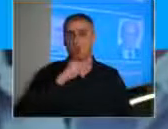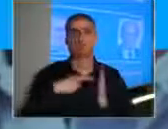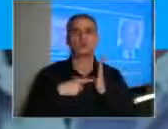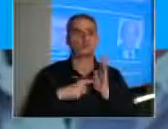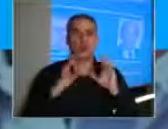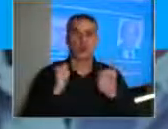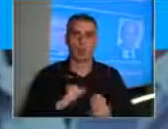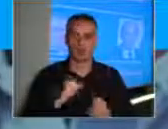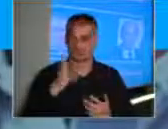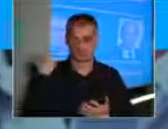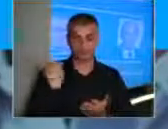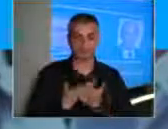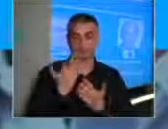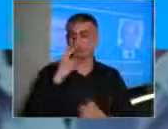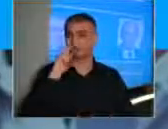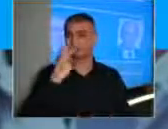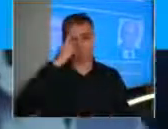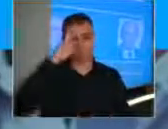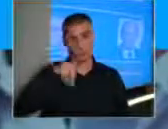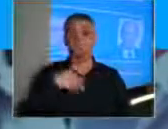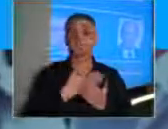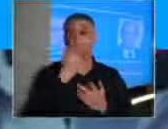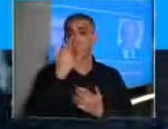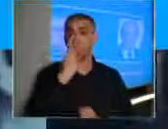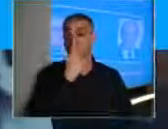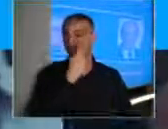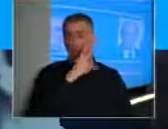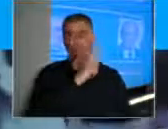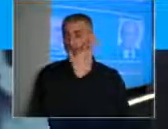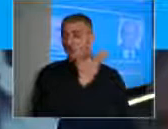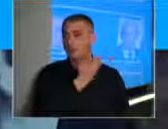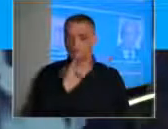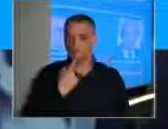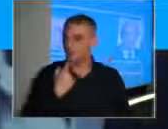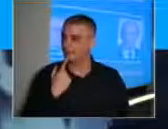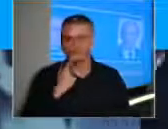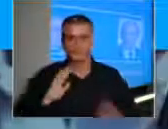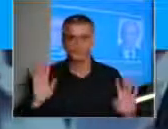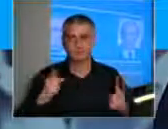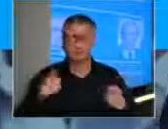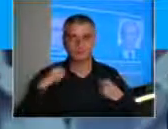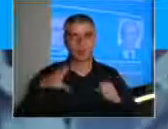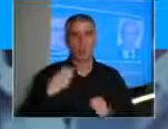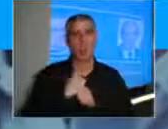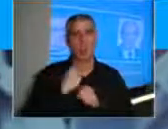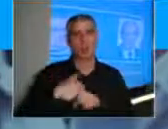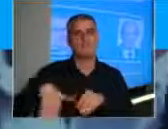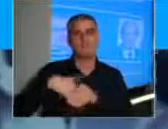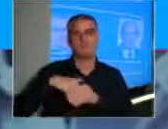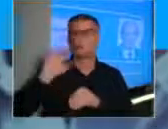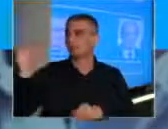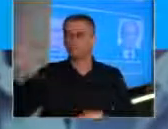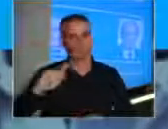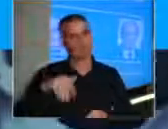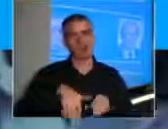לזה, למה? כי הציעו לו להיות מספר 2 בליכוד, והציעו לו להיות מספר 2 אצל גנץ, והוא אמר, חברים, אני לא בא להיות עובד שכיר אצל ביבי, ולא